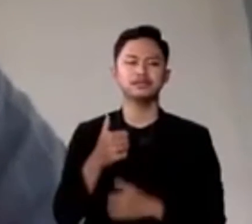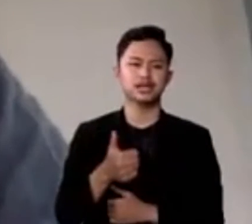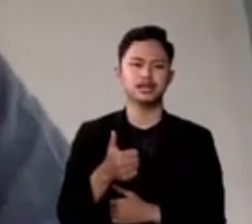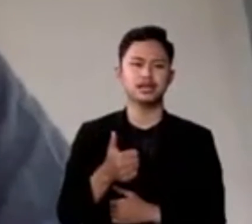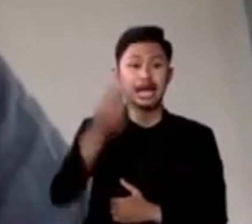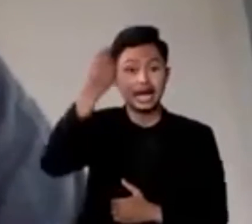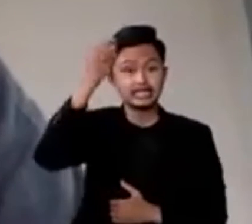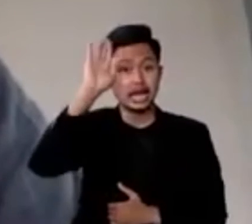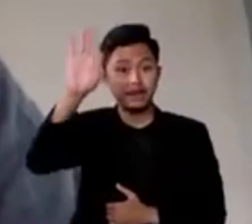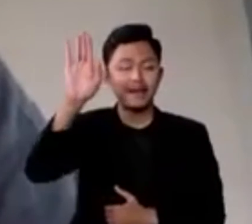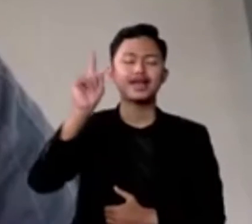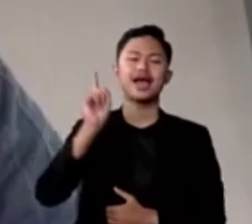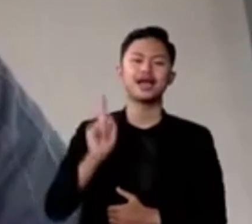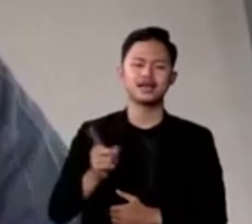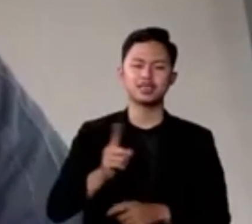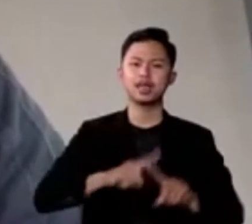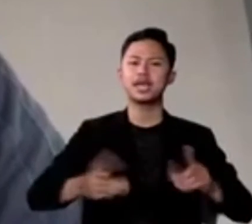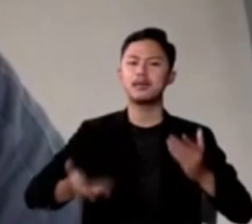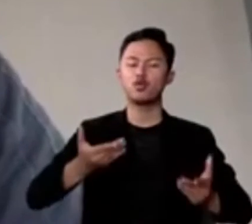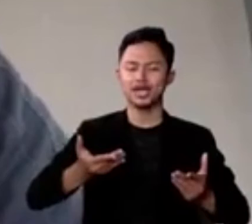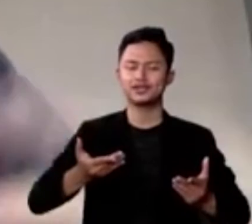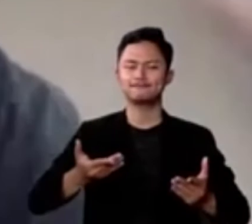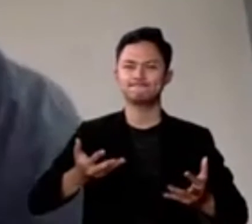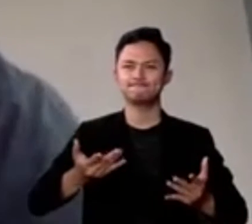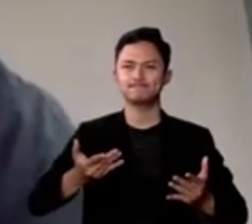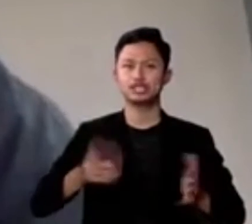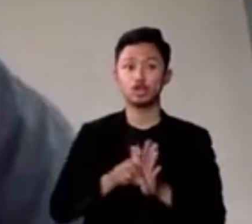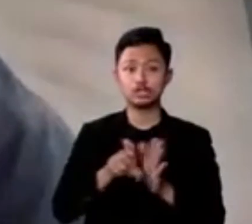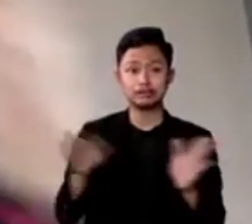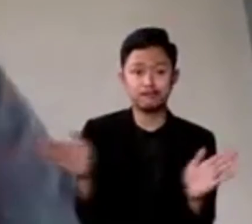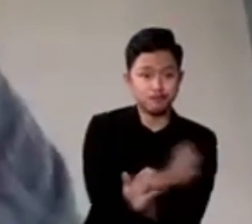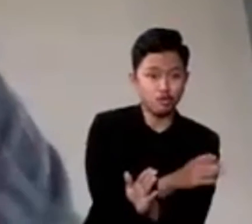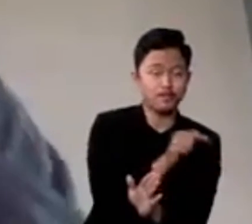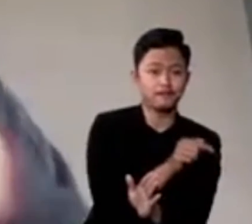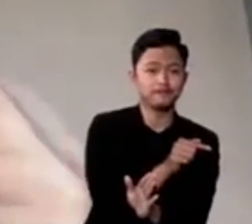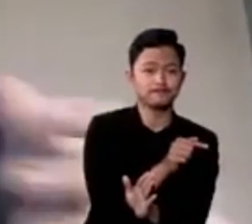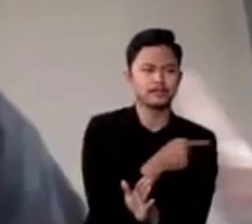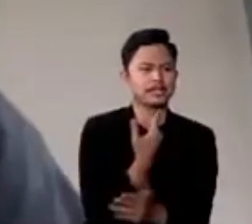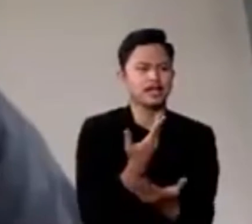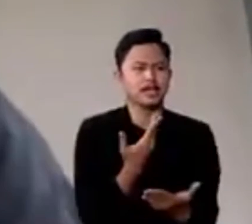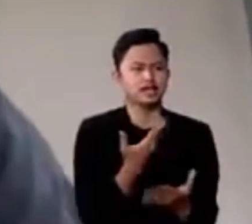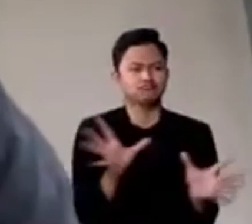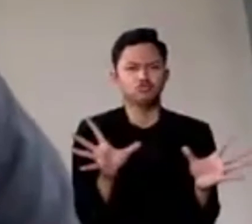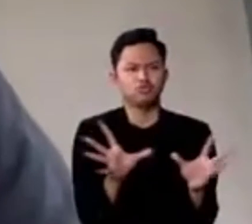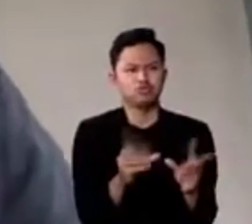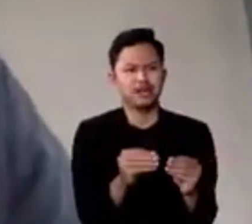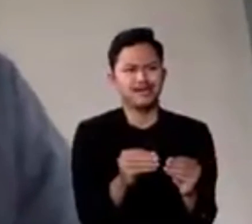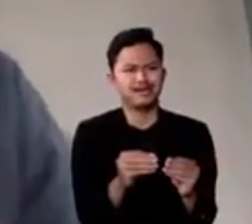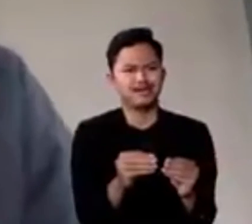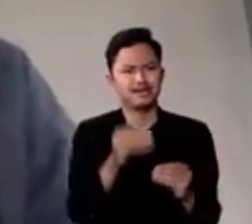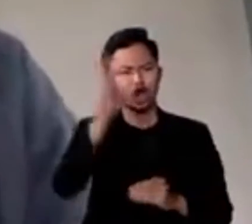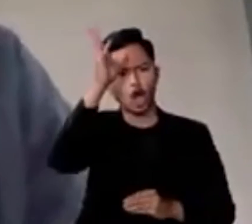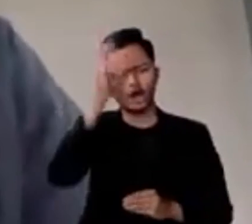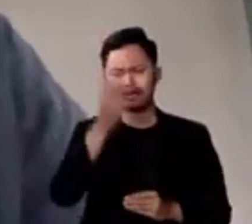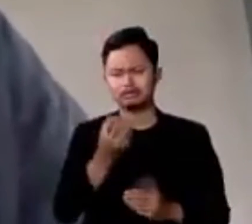arah situ pasti tetaga Dan Dan mungkin satu catatan Hai semuanya sebelumnya kita mungkin jumlahnya belum seberapa